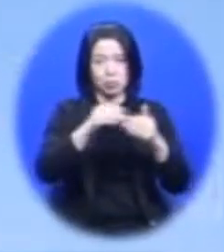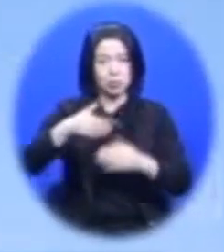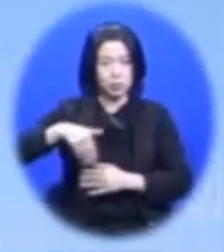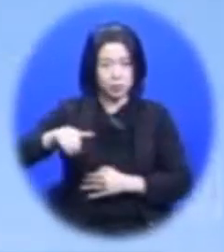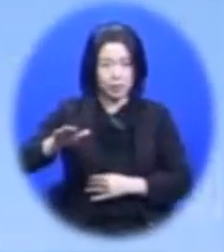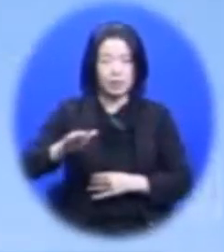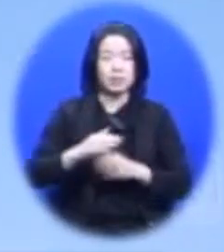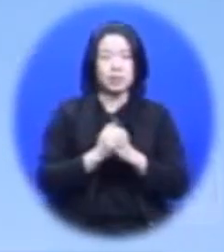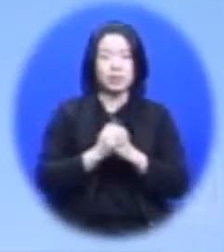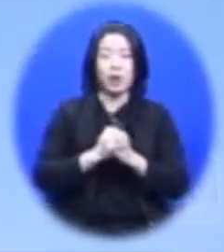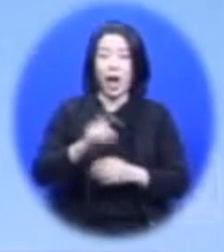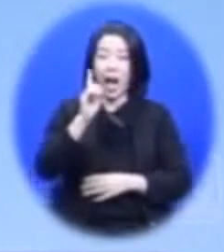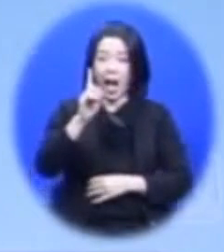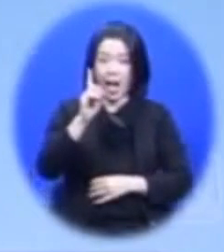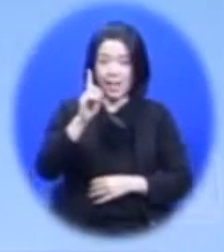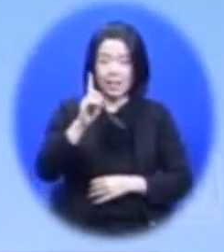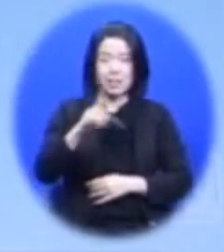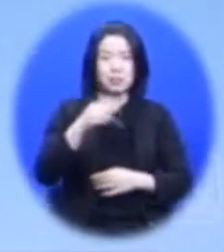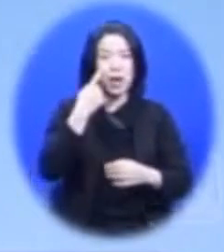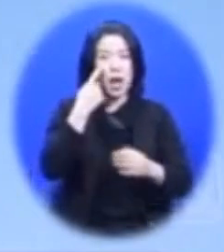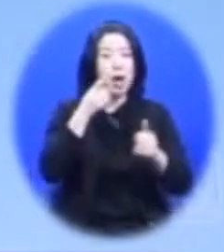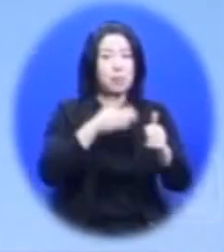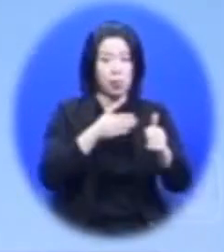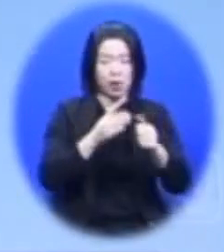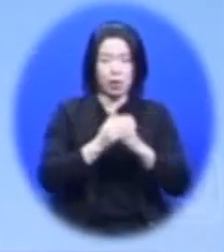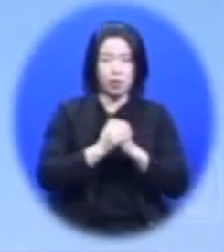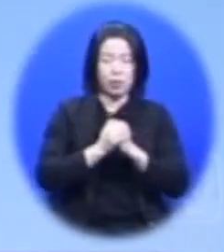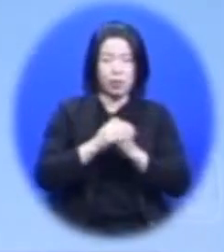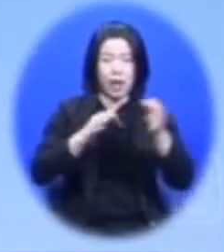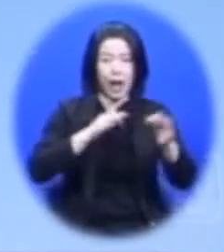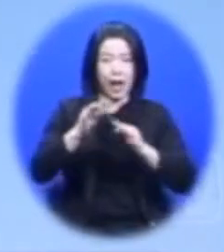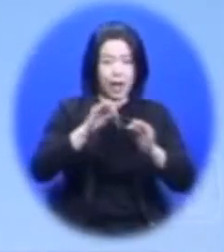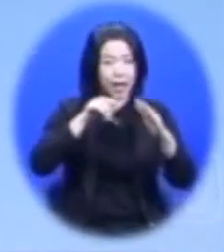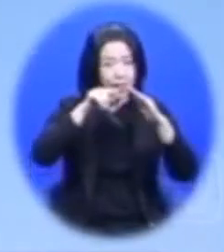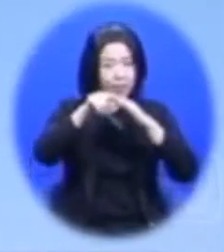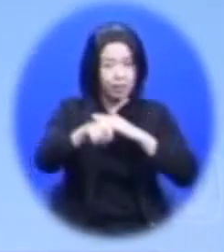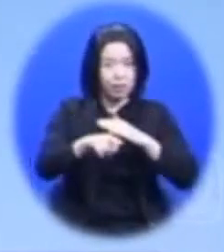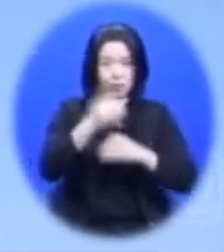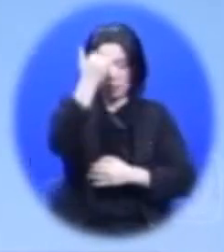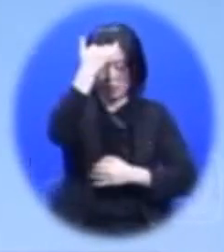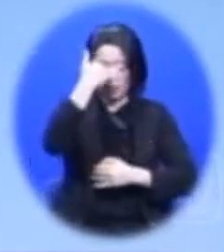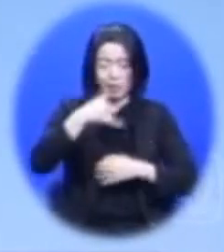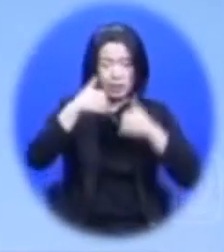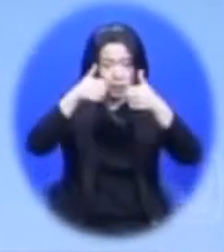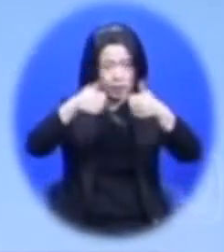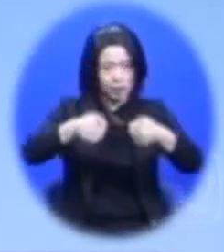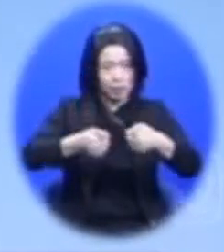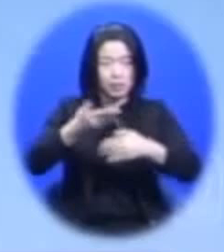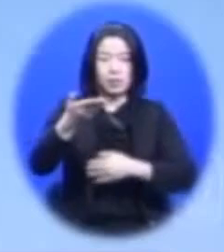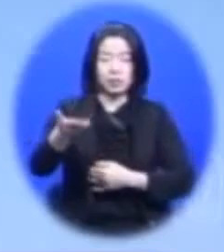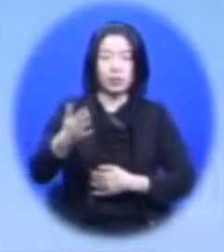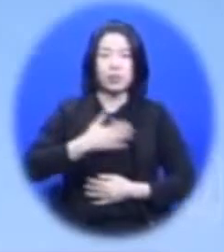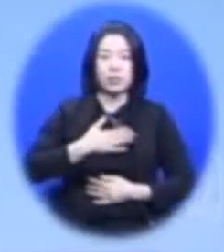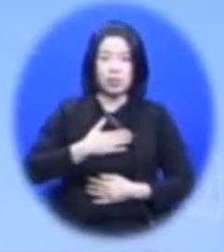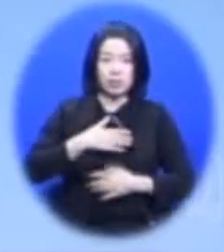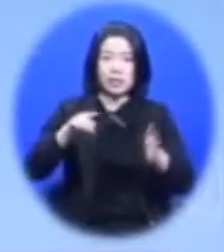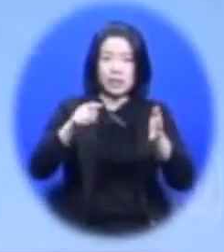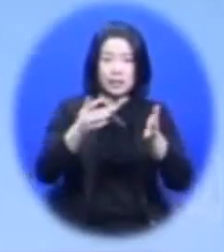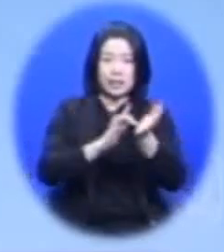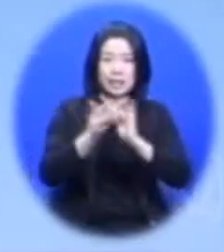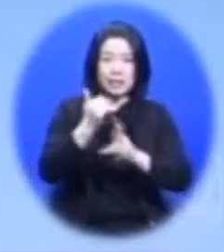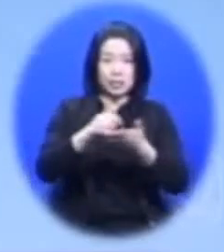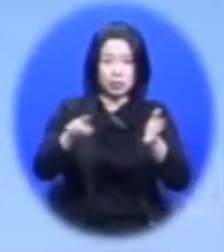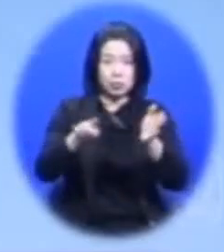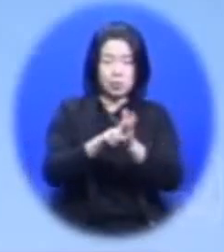가서 한 가지만 하시라고 그랬습니다. 가게에 들어가서 정중하게 인사하고 저는 예수 믿는